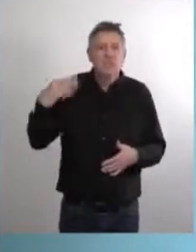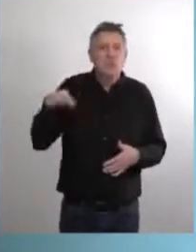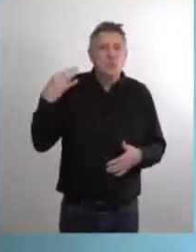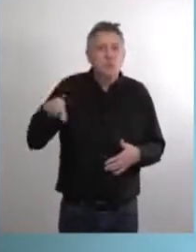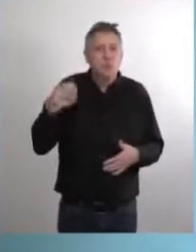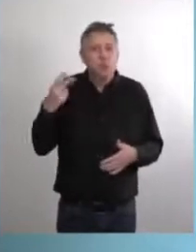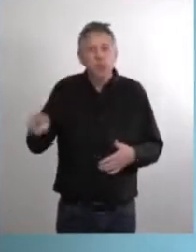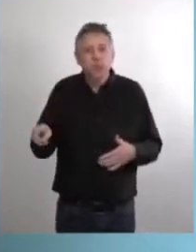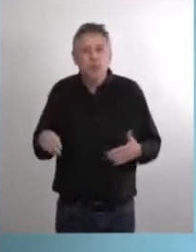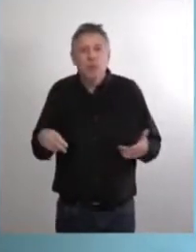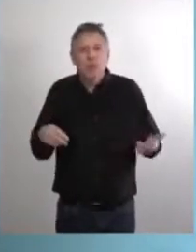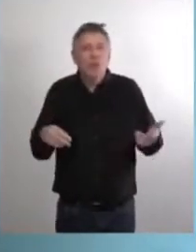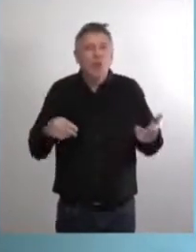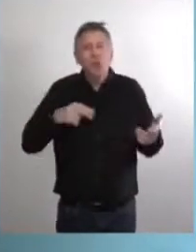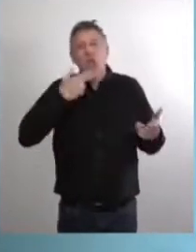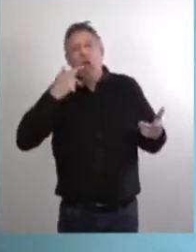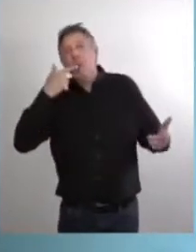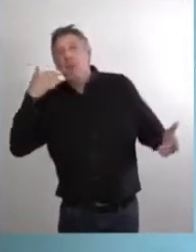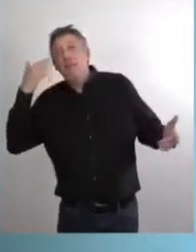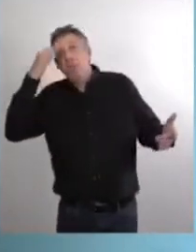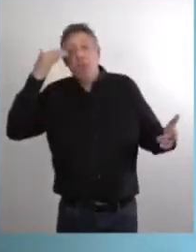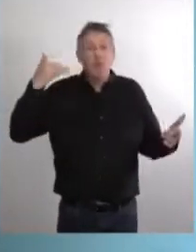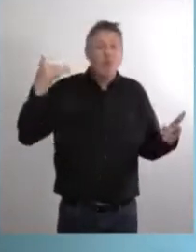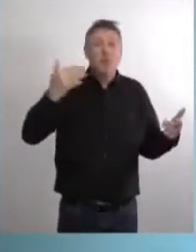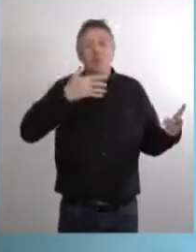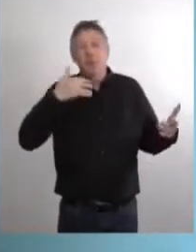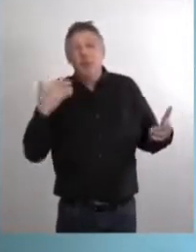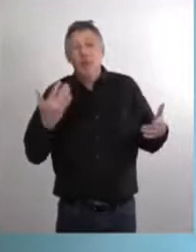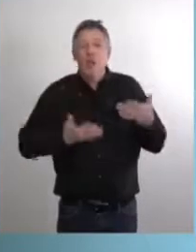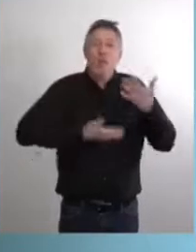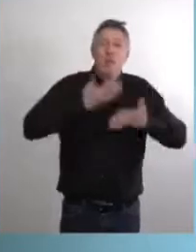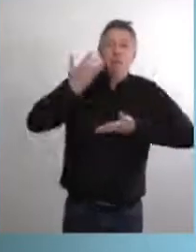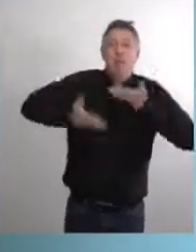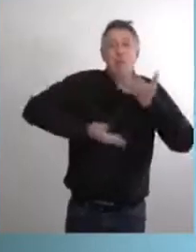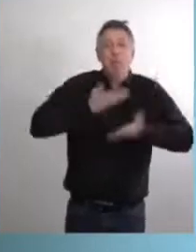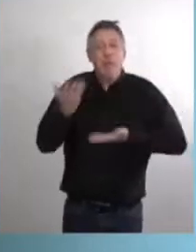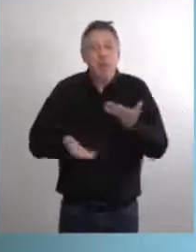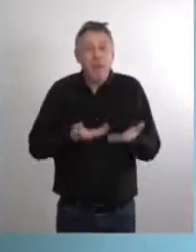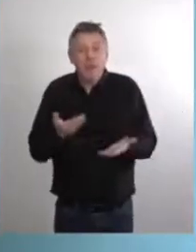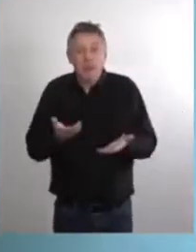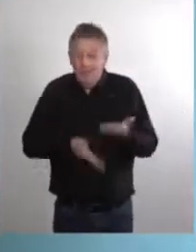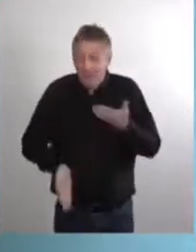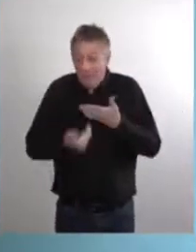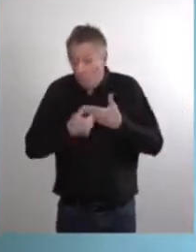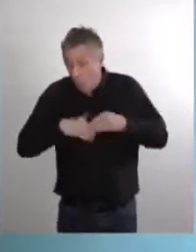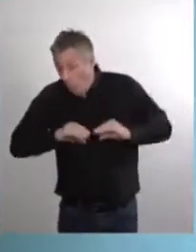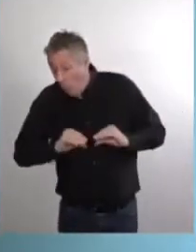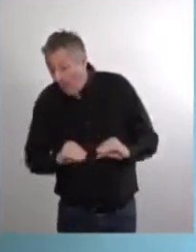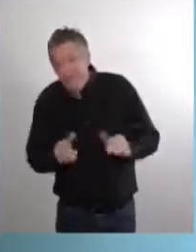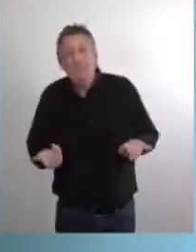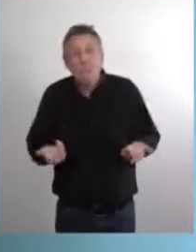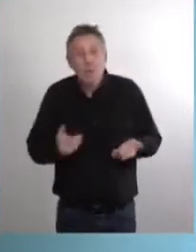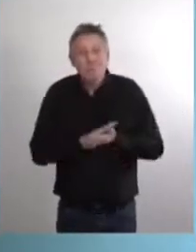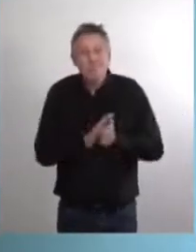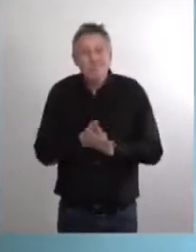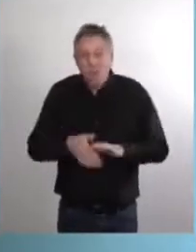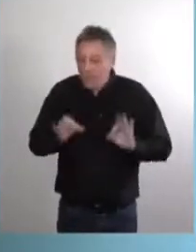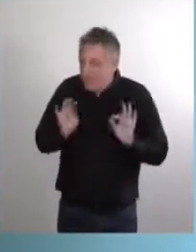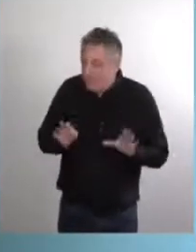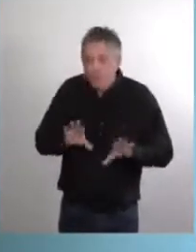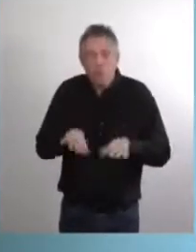qui, en fait, et j'ai la longueur de votre intervention à tous les deux, c'est un budget de surplace. On fait du surplace